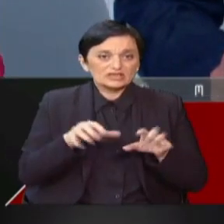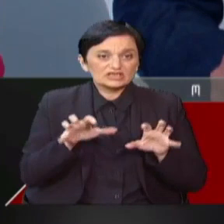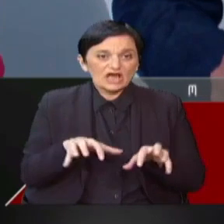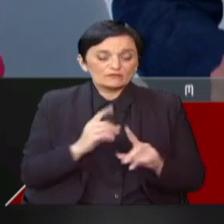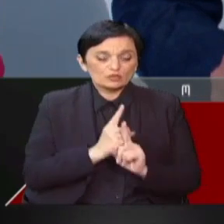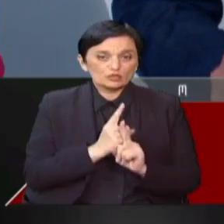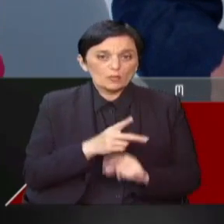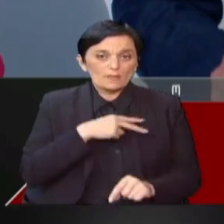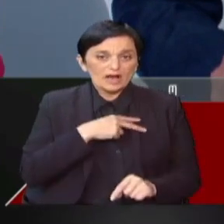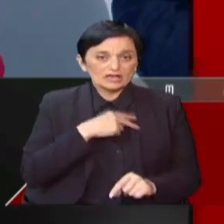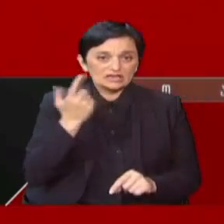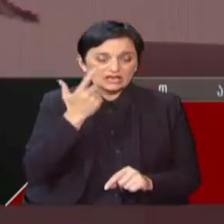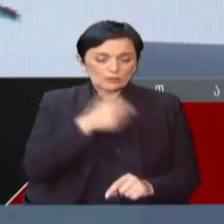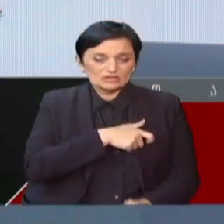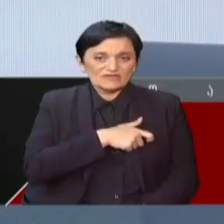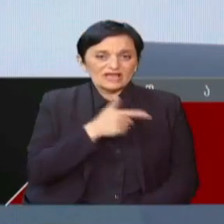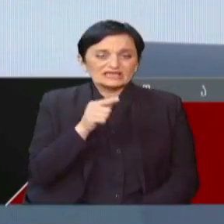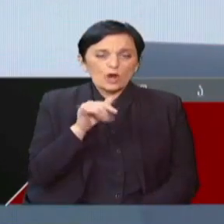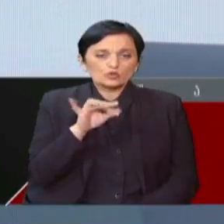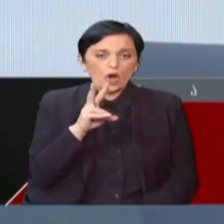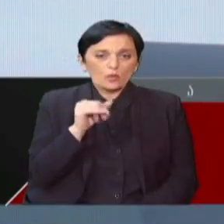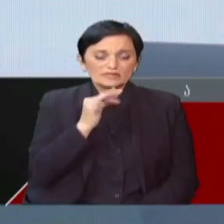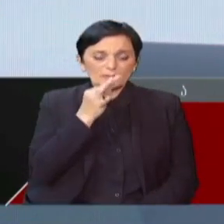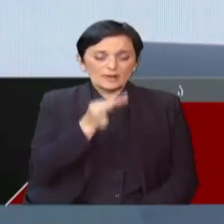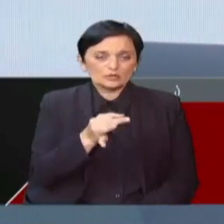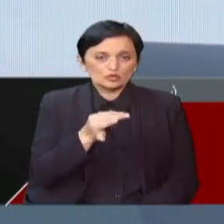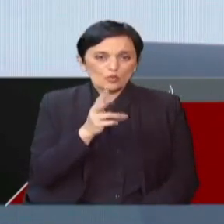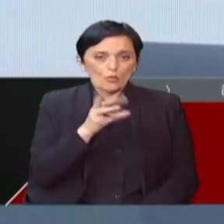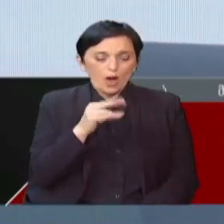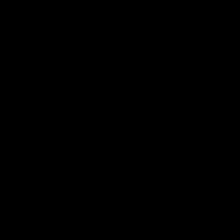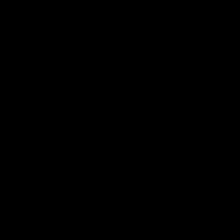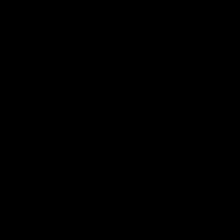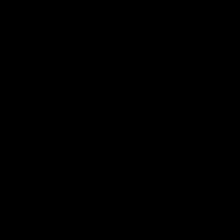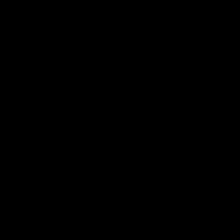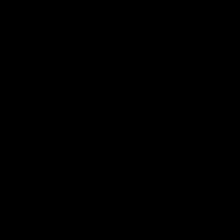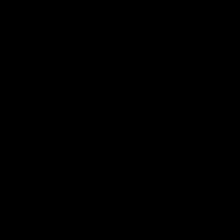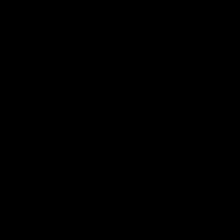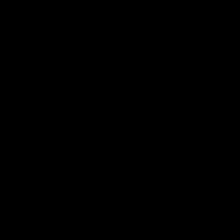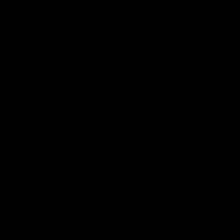თავმჯდომარის მოადგილე პარლამენტის დამოუკიდებელი წევრი თეონა აქუბარდია პასუხობდა მოამბის შეკითხვებს.